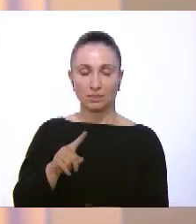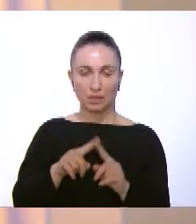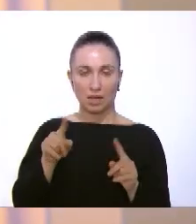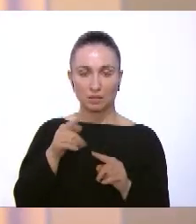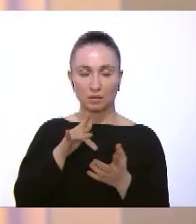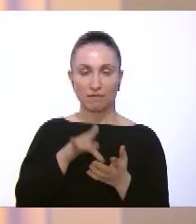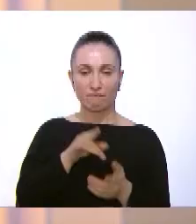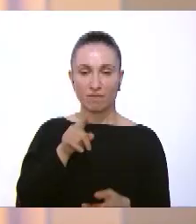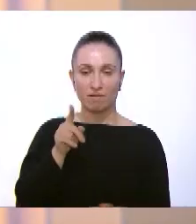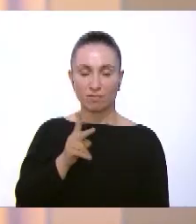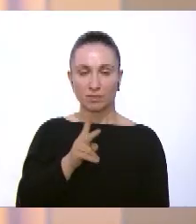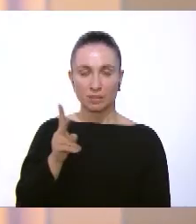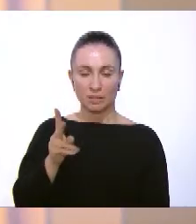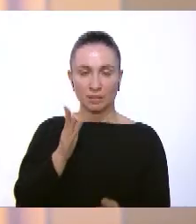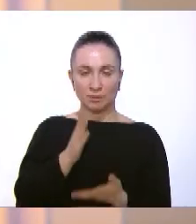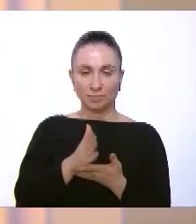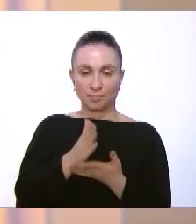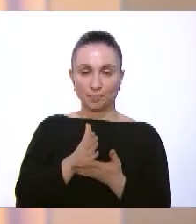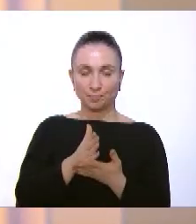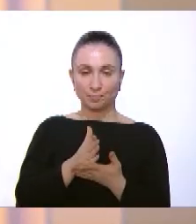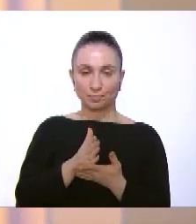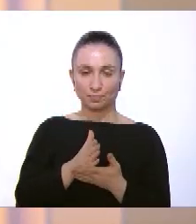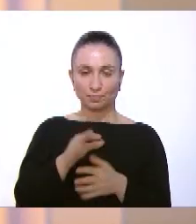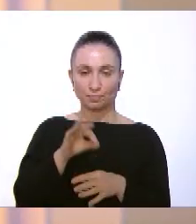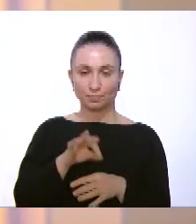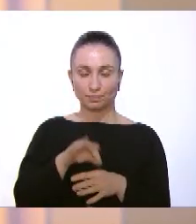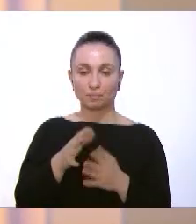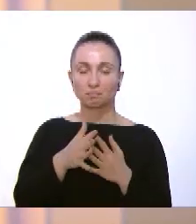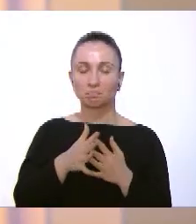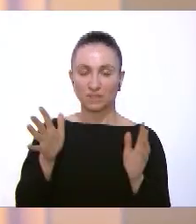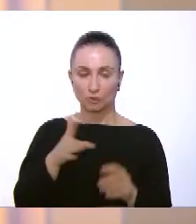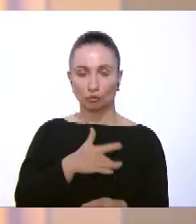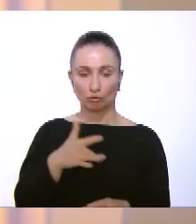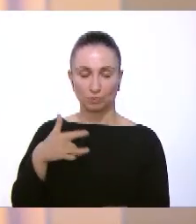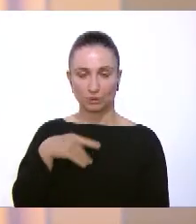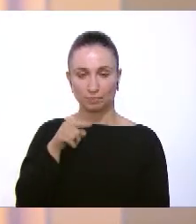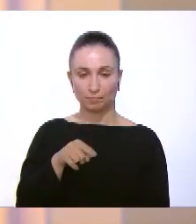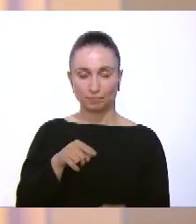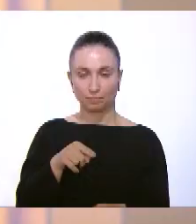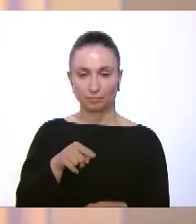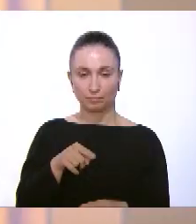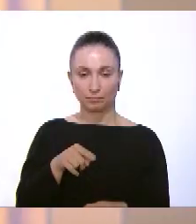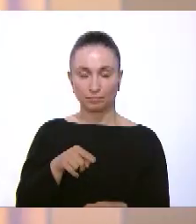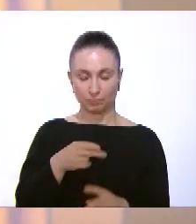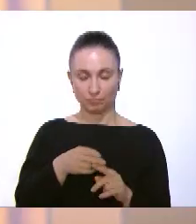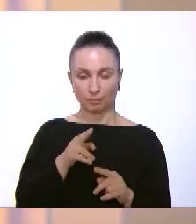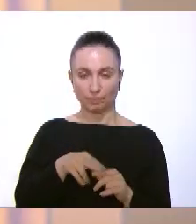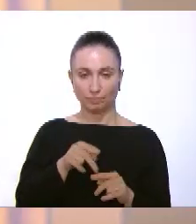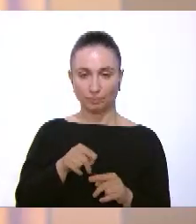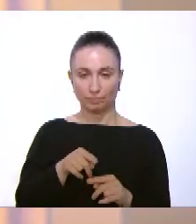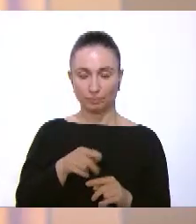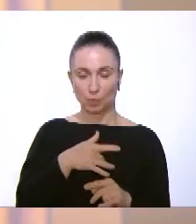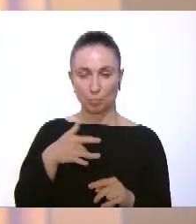იმ ქვეყნების, ვისაც აღენიშნებოდათ რეზისტენტობის მაღალი მაჩვენებელი, ანუ მაღალი ხვედრითი